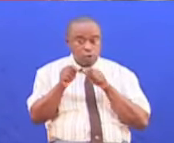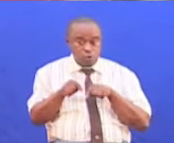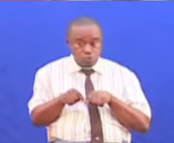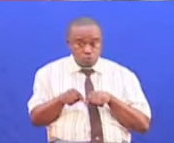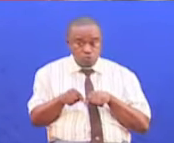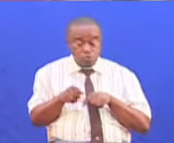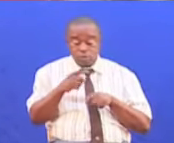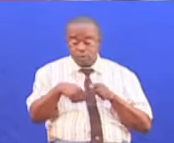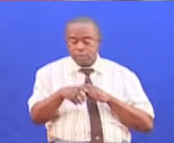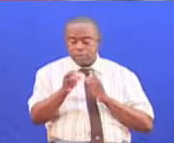hesu